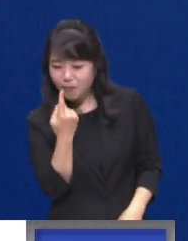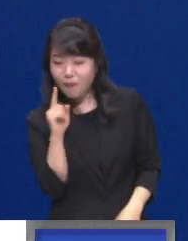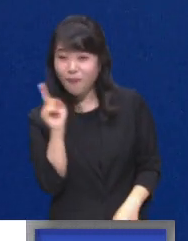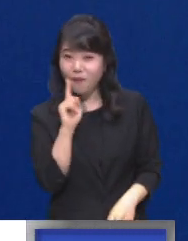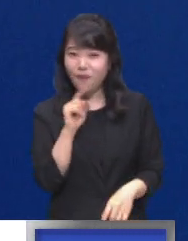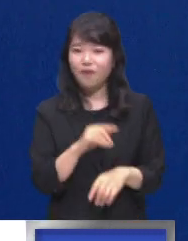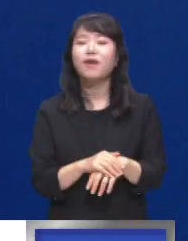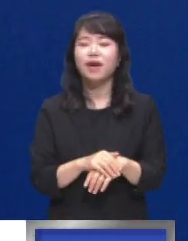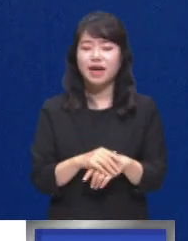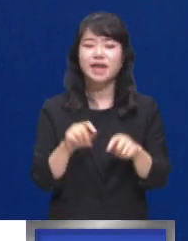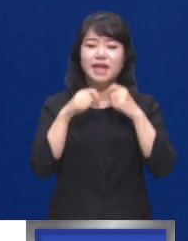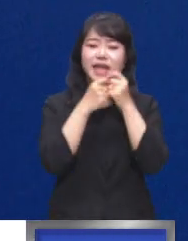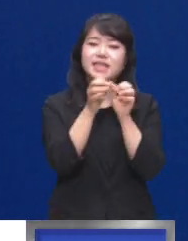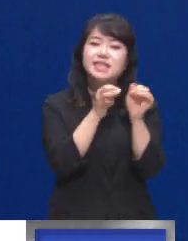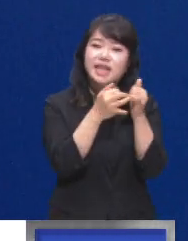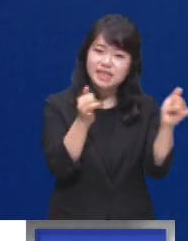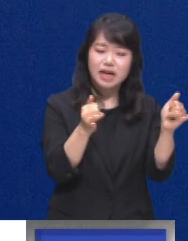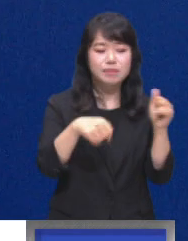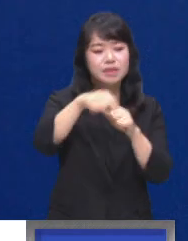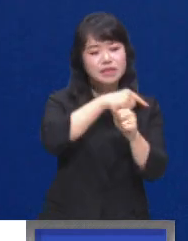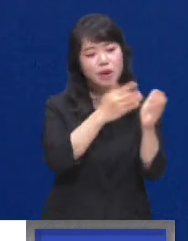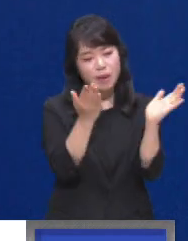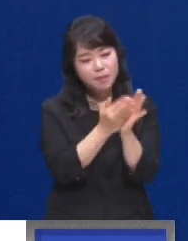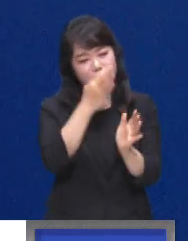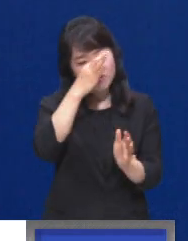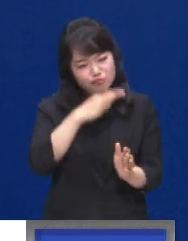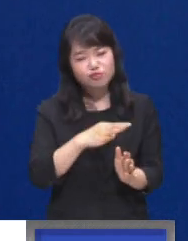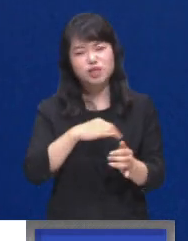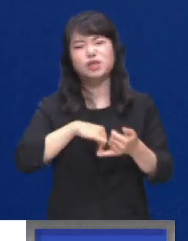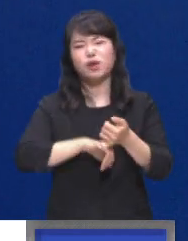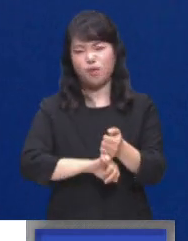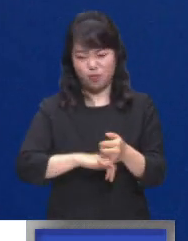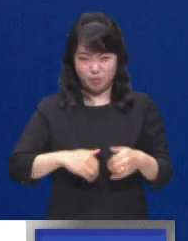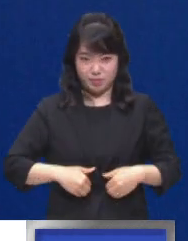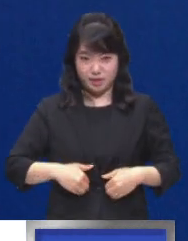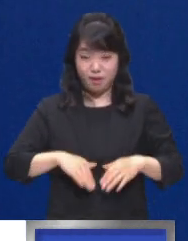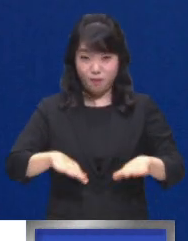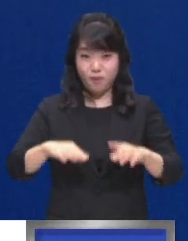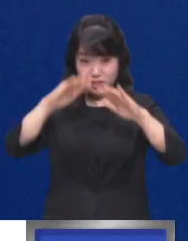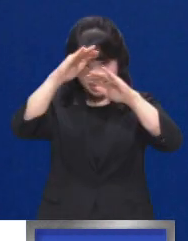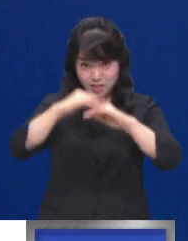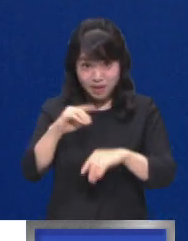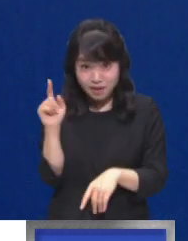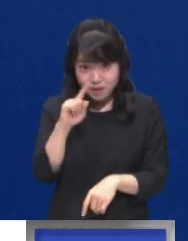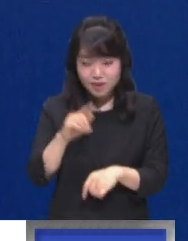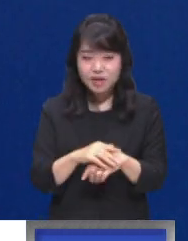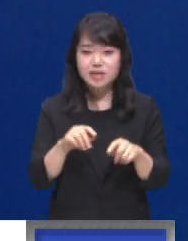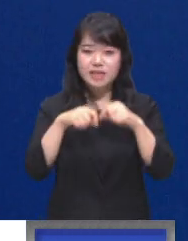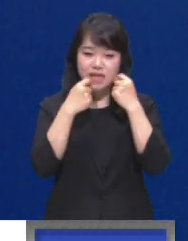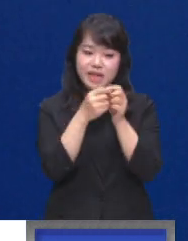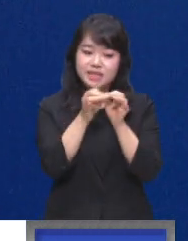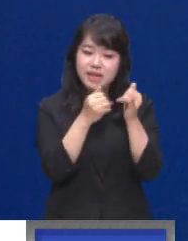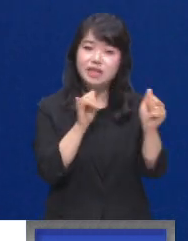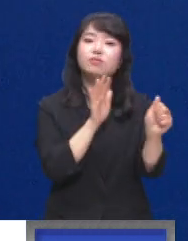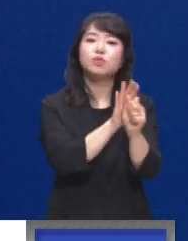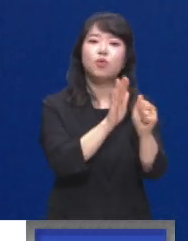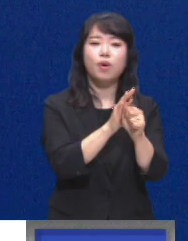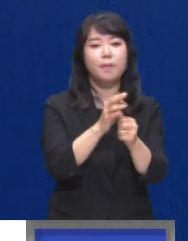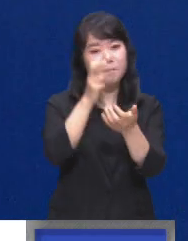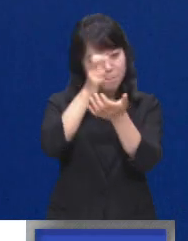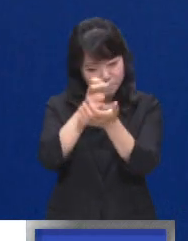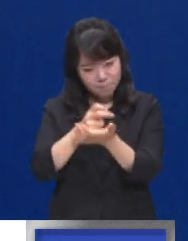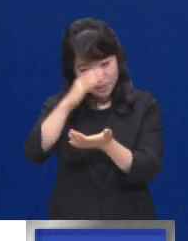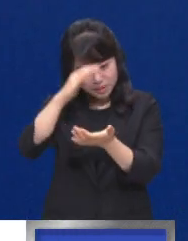네, 무엇보다 상인들에게 현실적인 도움이 가장 필요한데, 저희 주민통신원이 소상공인 지원책과 함께 지역